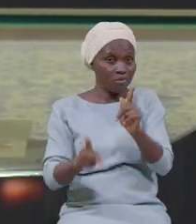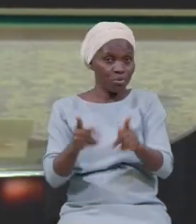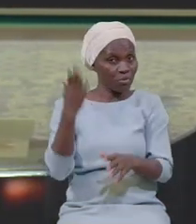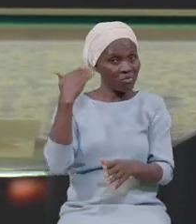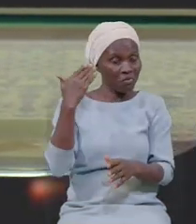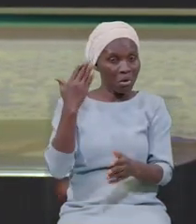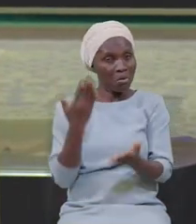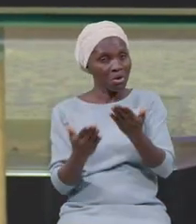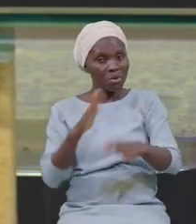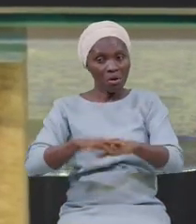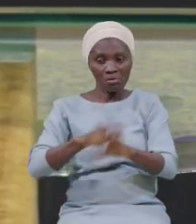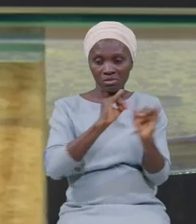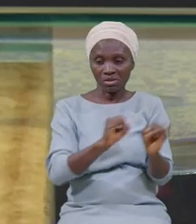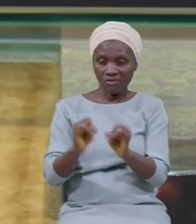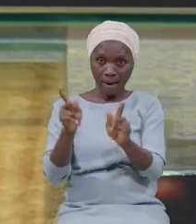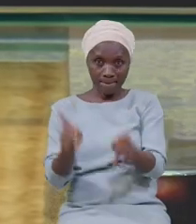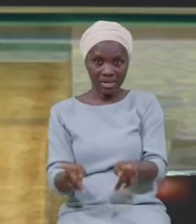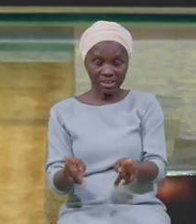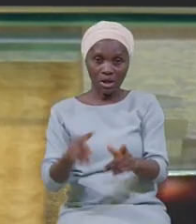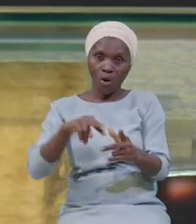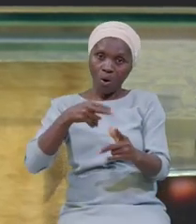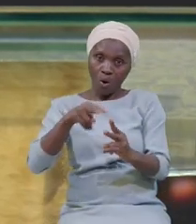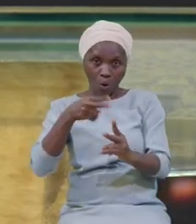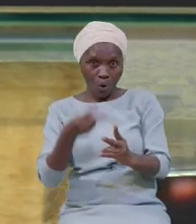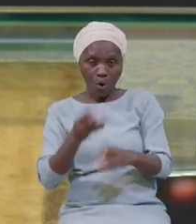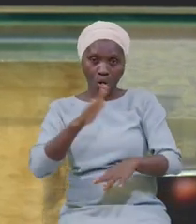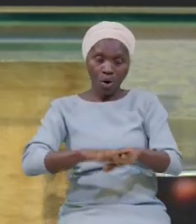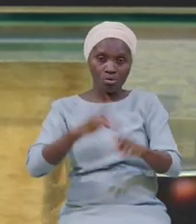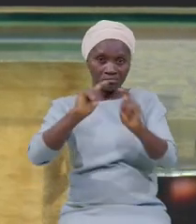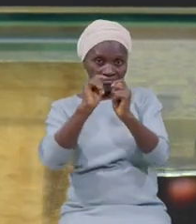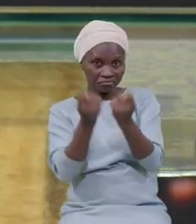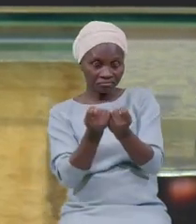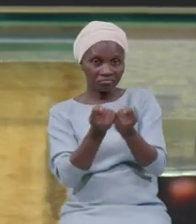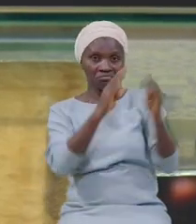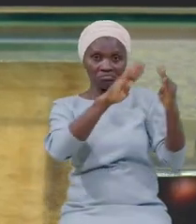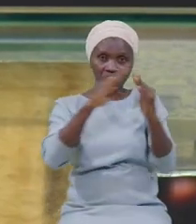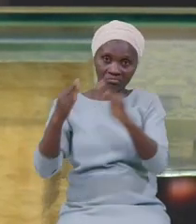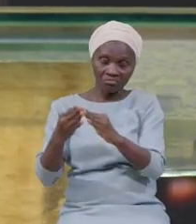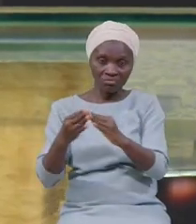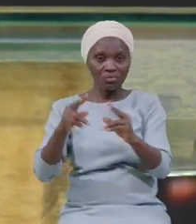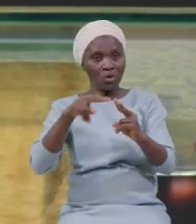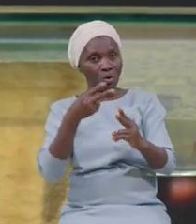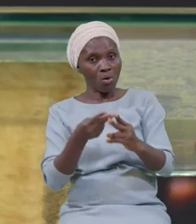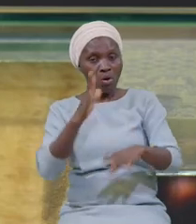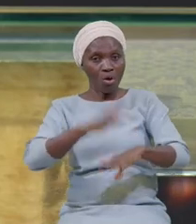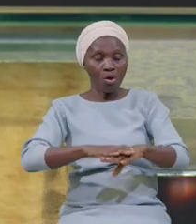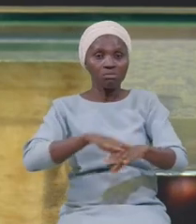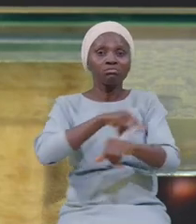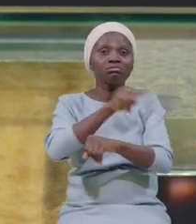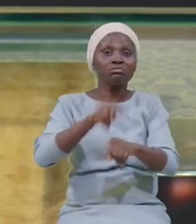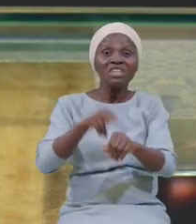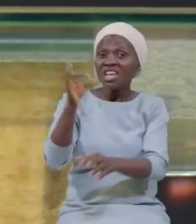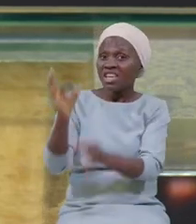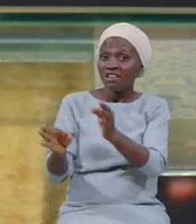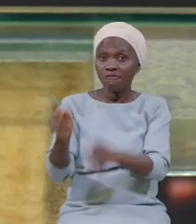individu, ou bien sur une famille, ou sur une tribu, ou sur une communauté, sur une nation. Si le peuple de